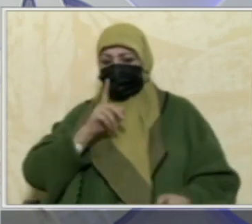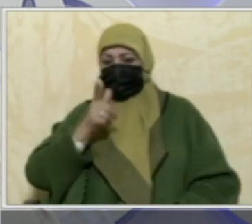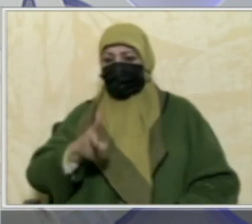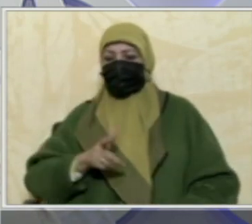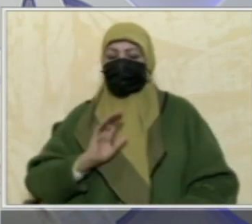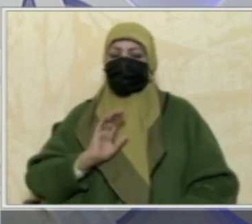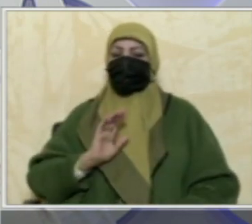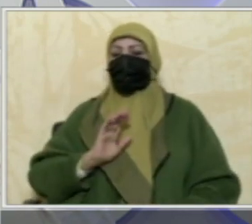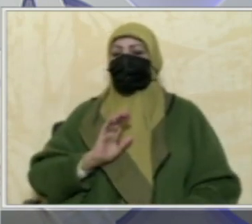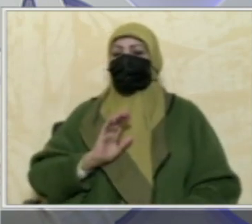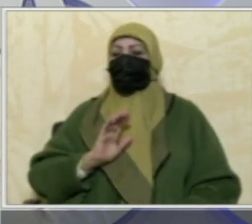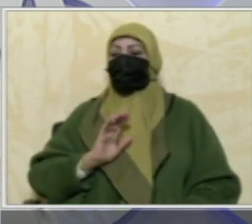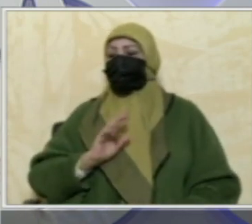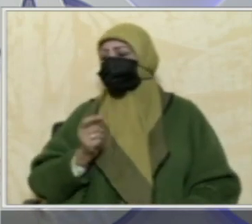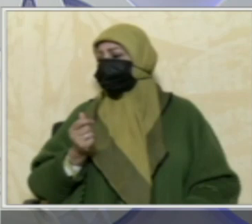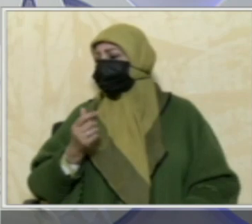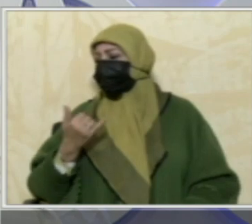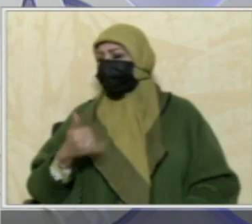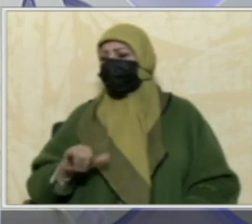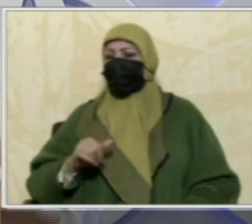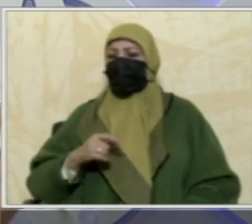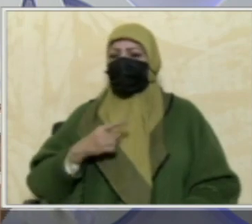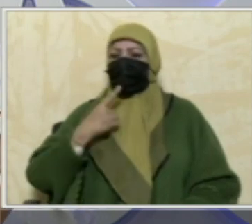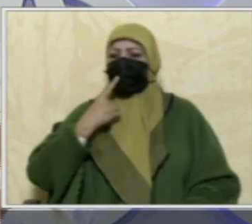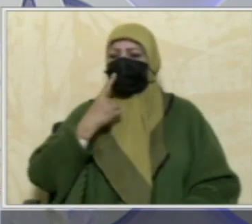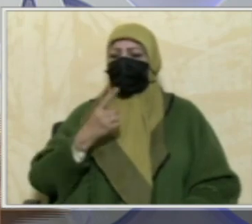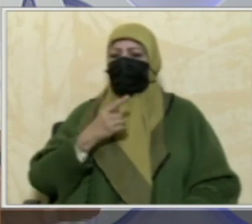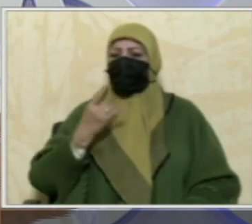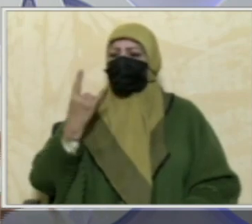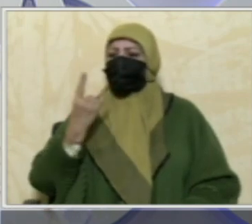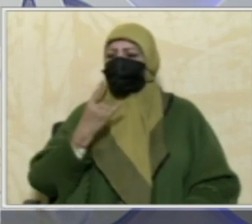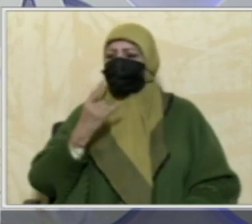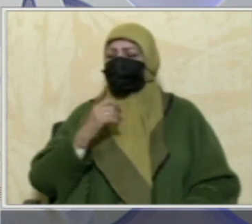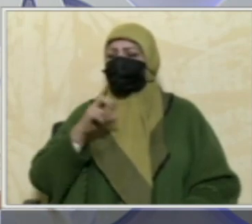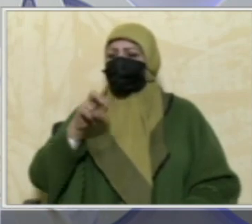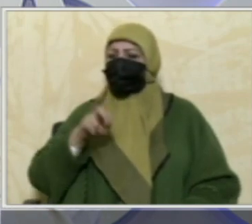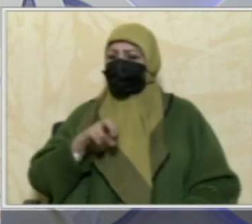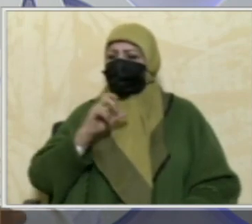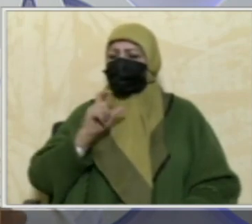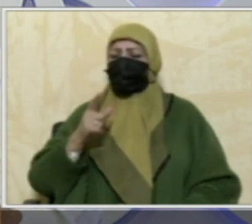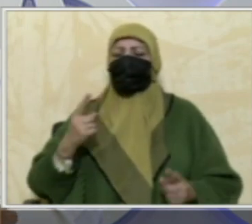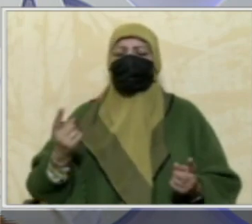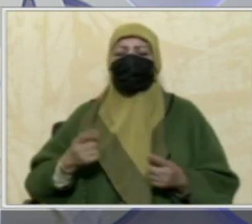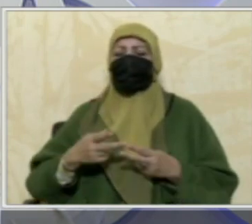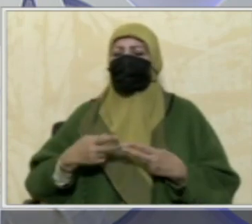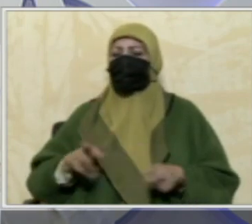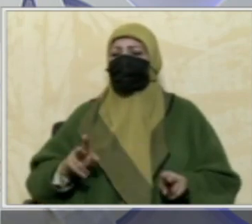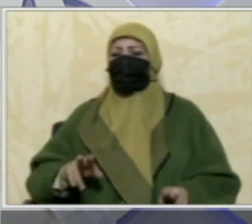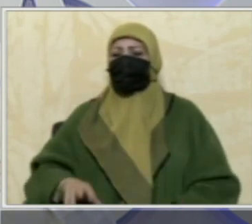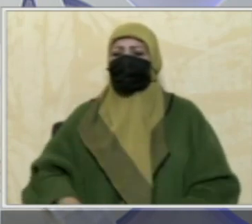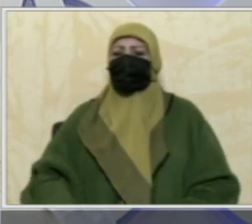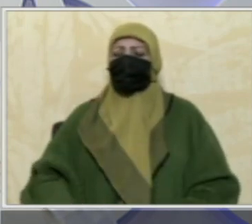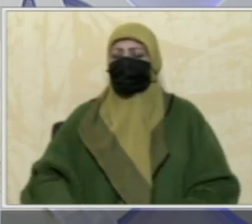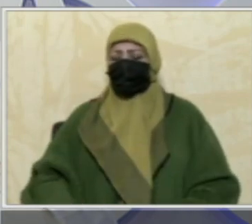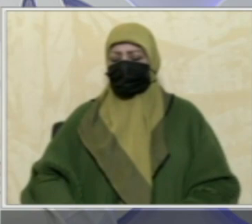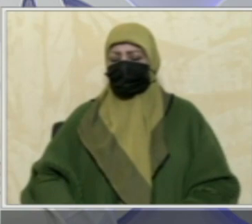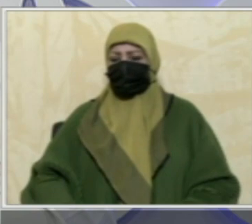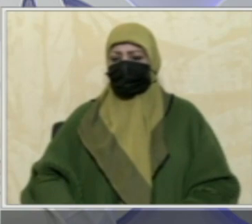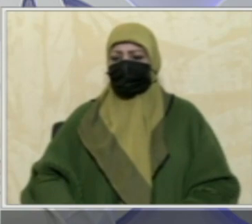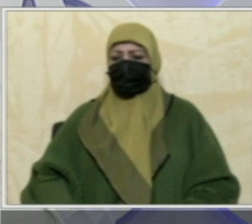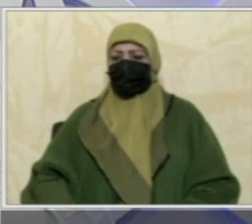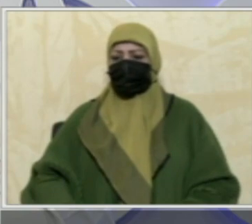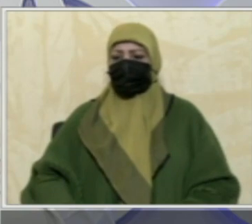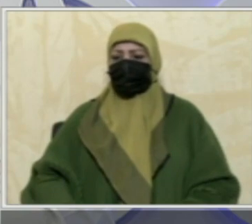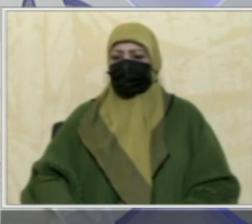يا شيخ اللي عندي عمره 10 شهور عمره ثمانيه لا باس به لا باس نحن لا نضيق على الناس وهذا امر اول الحلقه